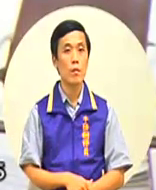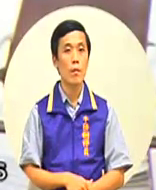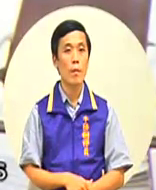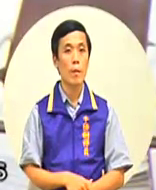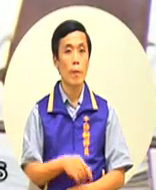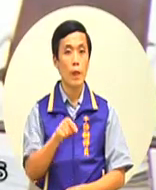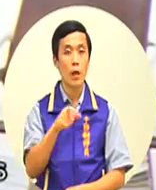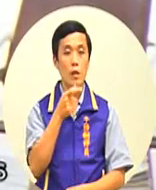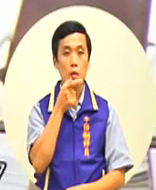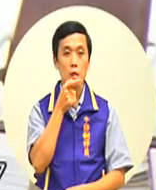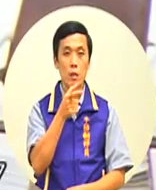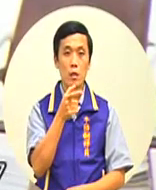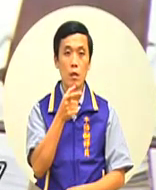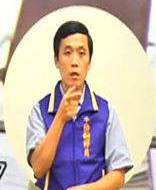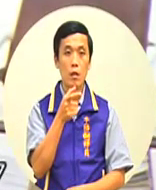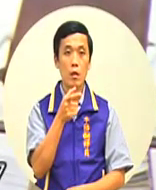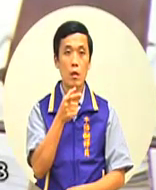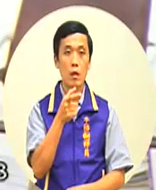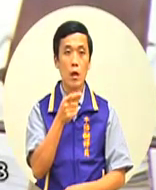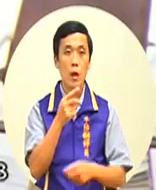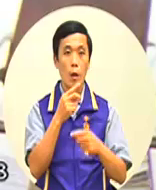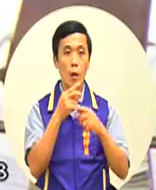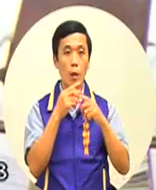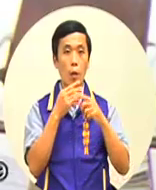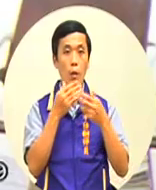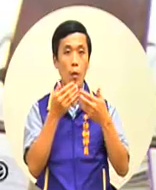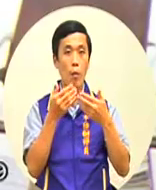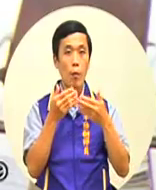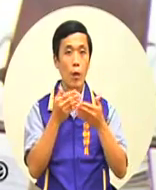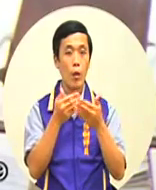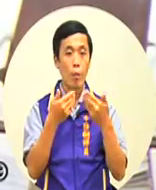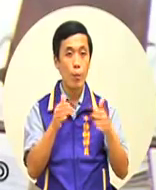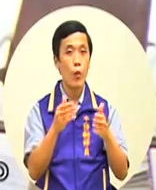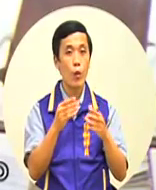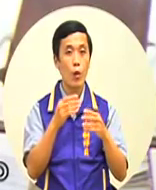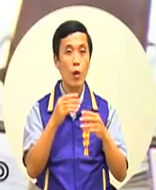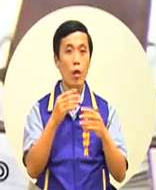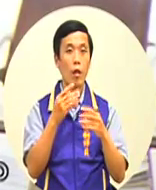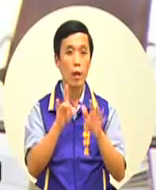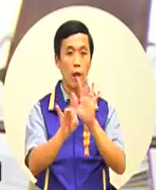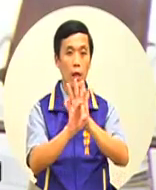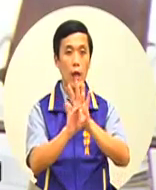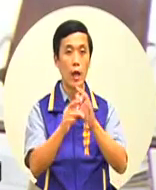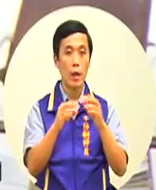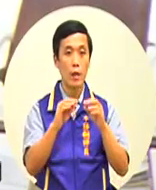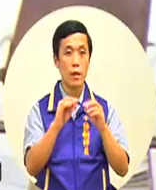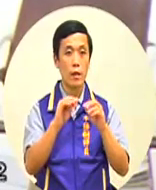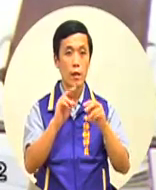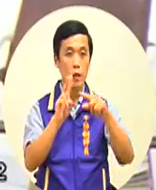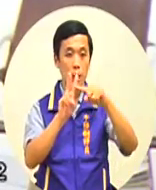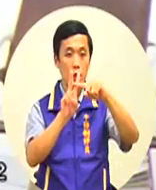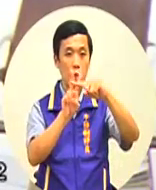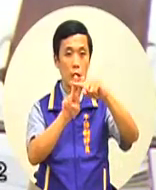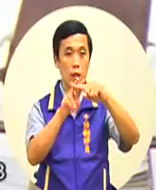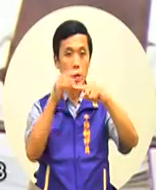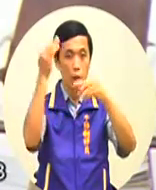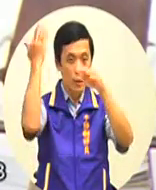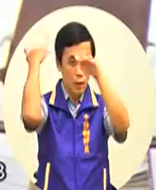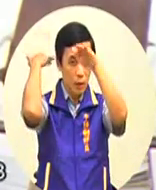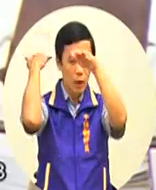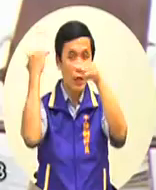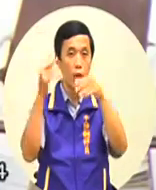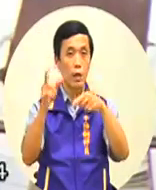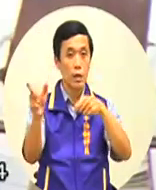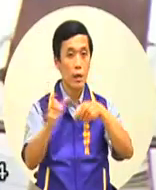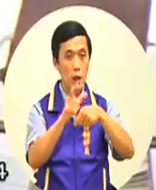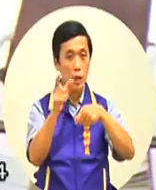那个叫 莫兰蒂 哦，莫兰蒂哈，莫兰蒂也过来给咱弄门哈，哈，莫兰蒂哈，好，人讲莫兰蒂也过来给咱